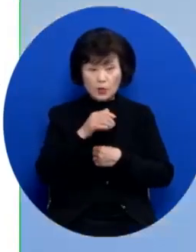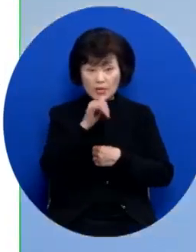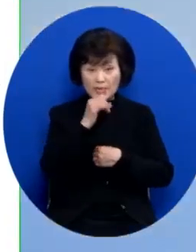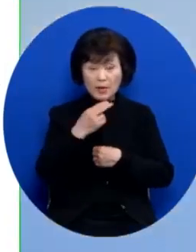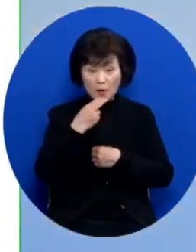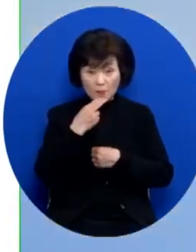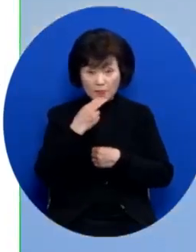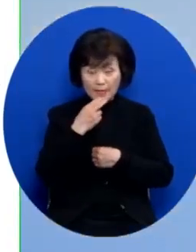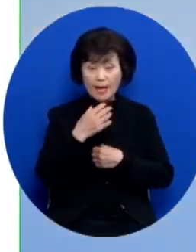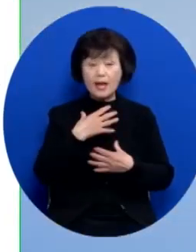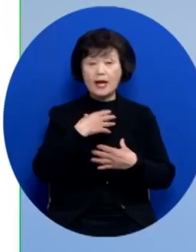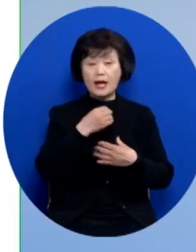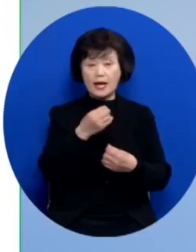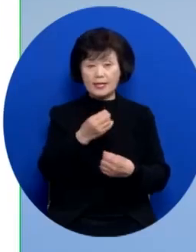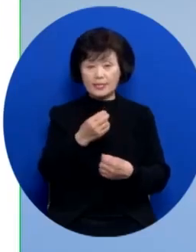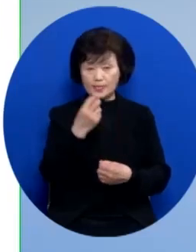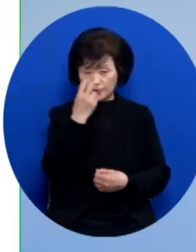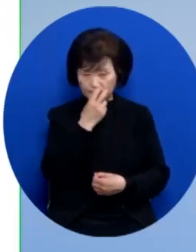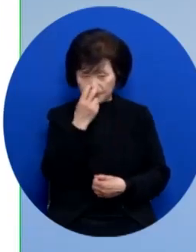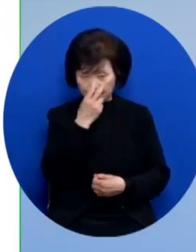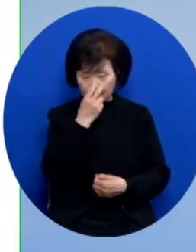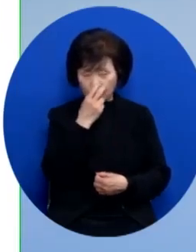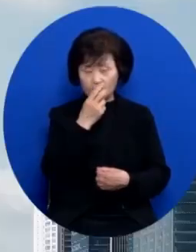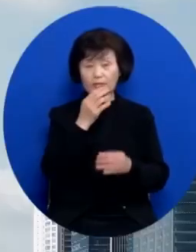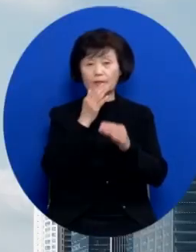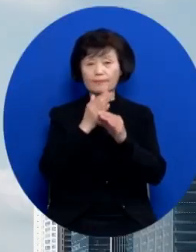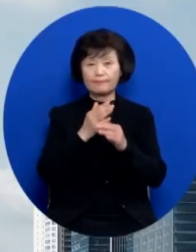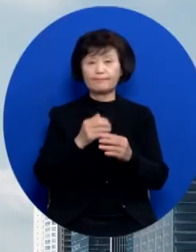안전관리 실태 등을 중점적으로 살펴볼 계획입니다.